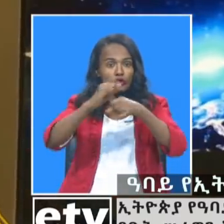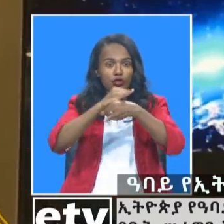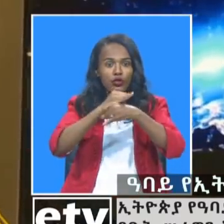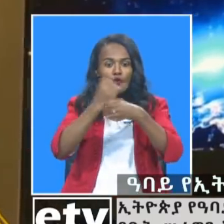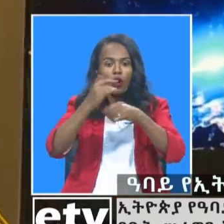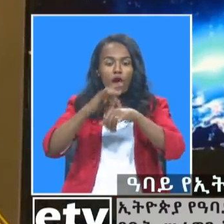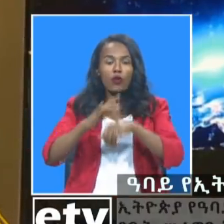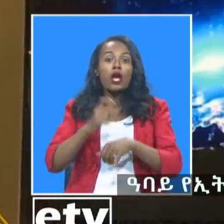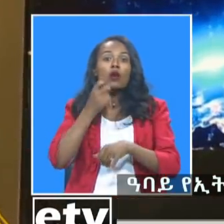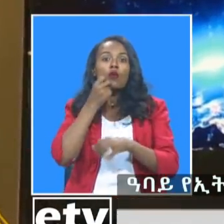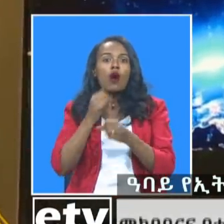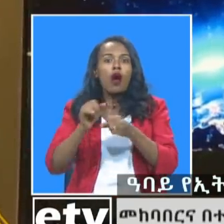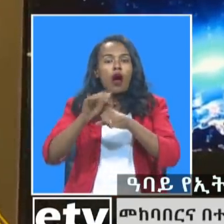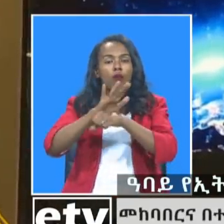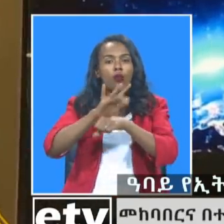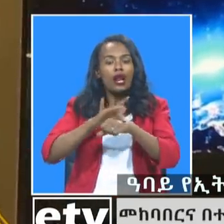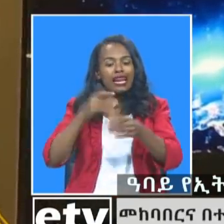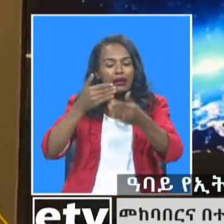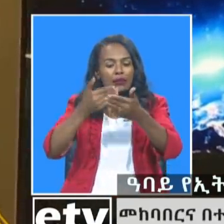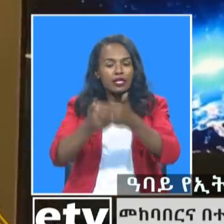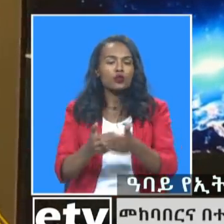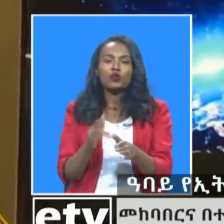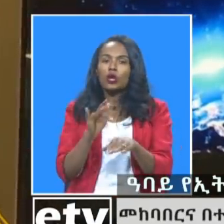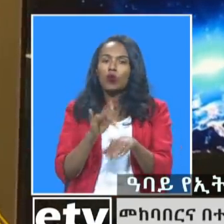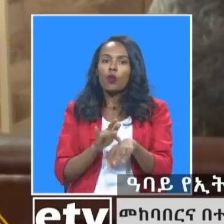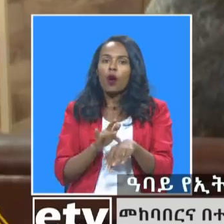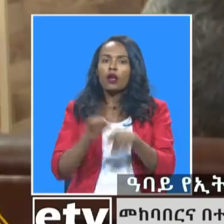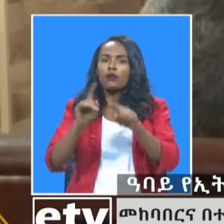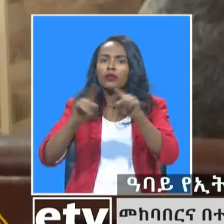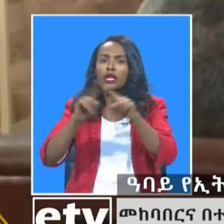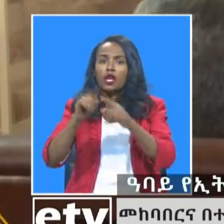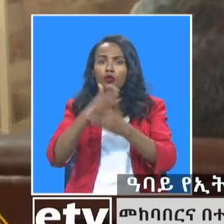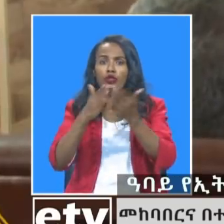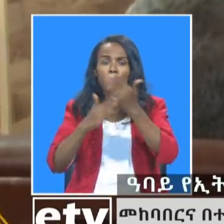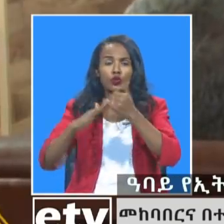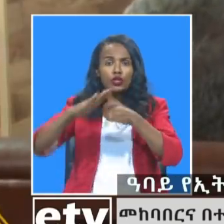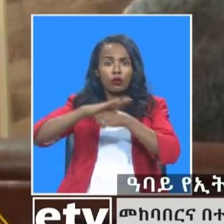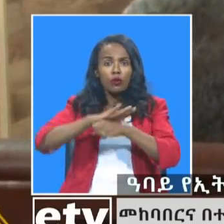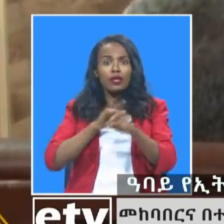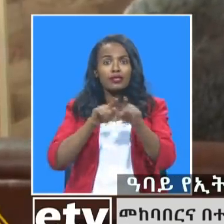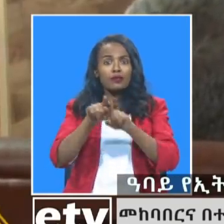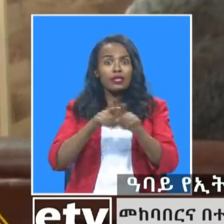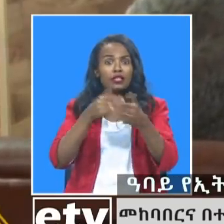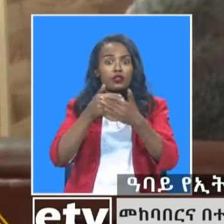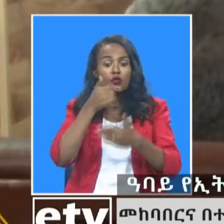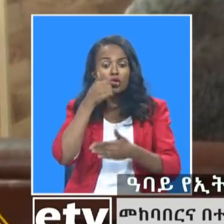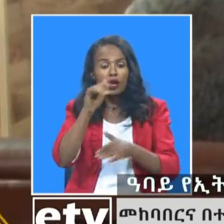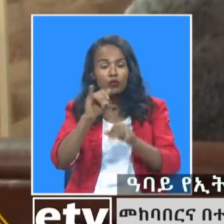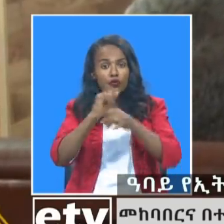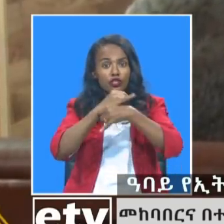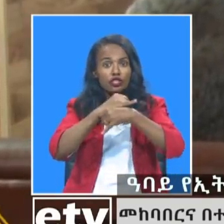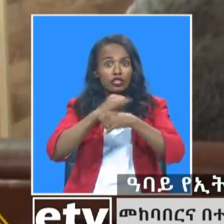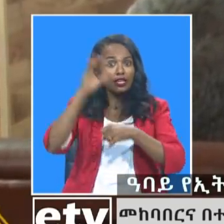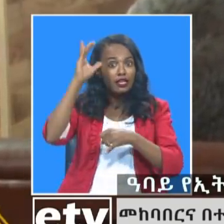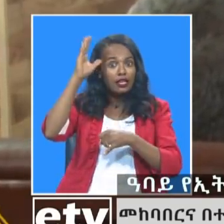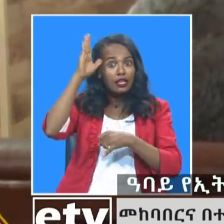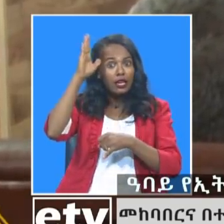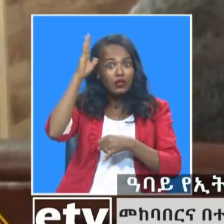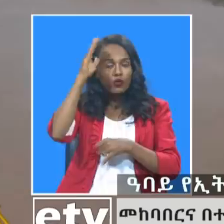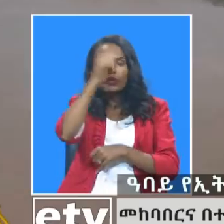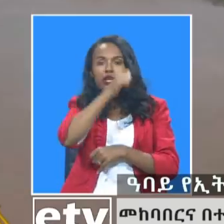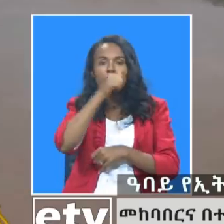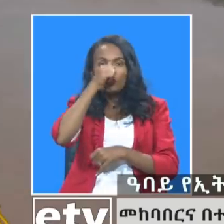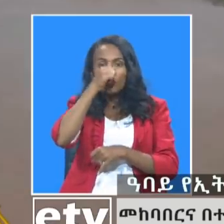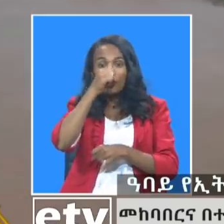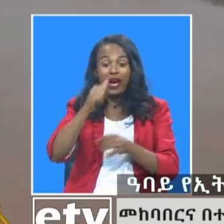አሁን ላይ ውሃ ሞላል ላይ መድረሱን ጠቁመዋል። በተለያዩ ደረጃዎች ለመሙላት ስምምነት ተደርሷል ያሉት ኢንጂነር ጌዲዮን አስፋው ኢትዮጵያ